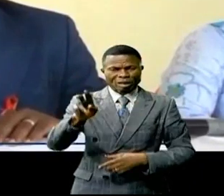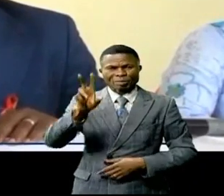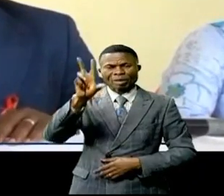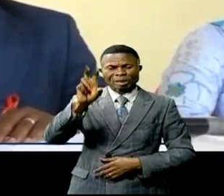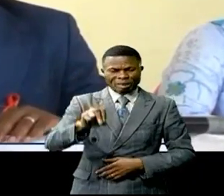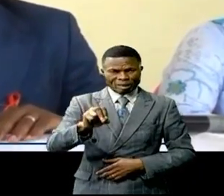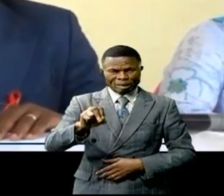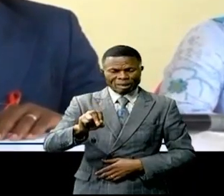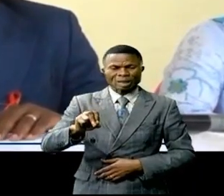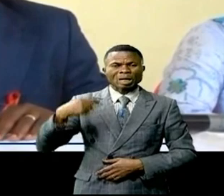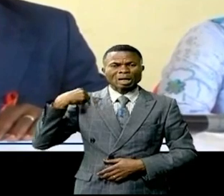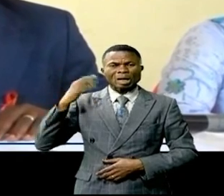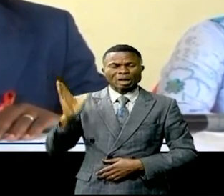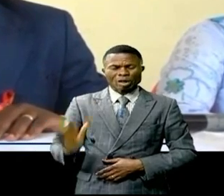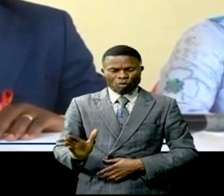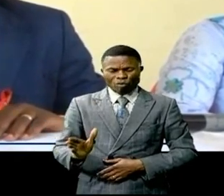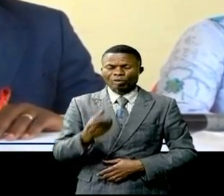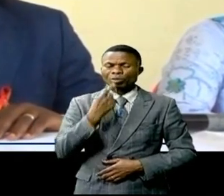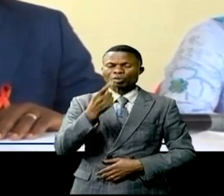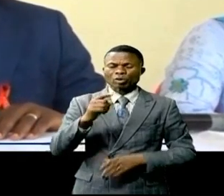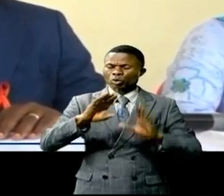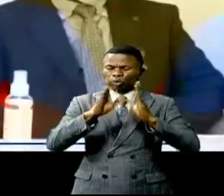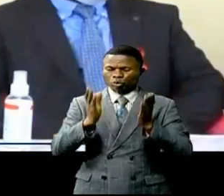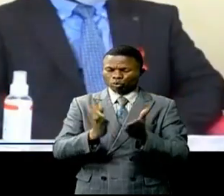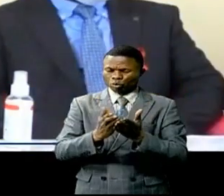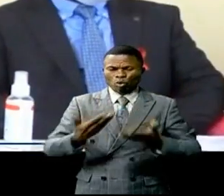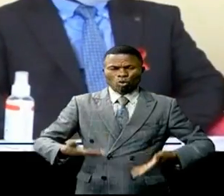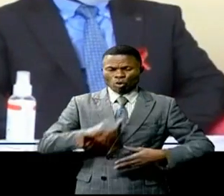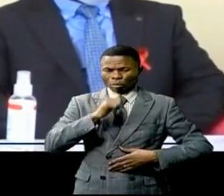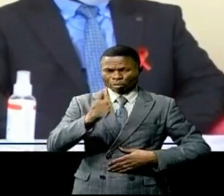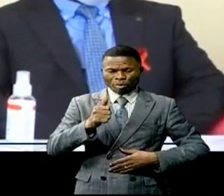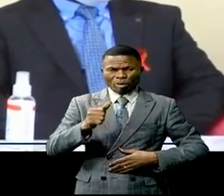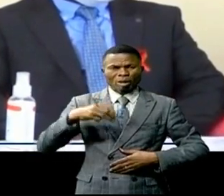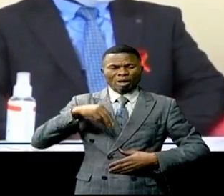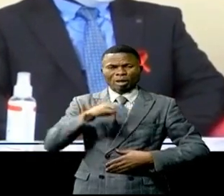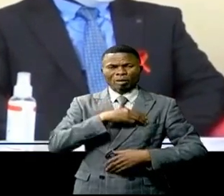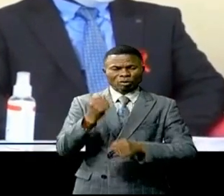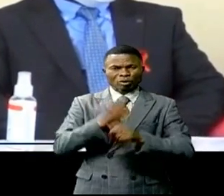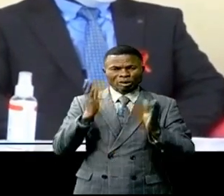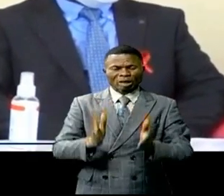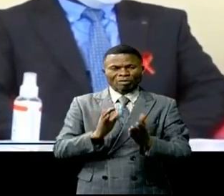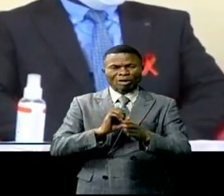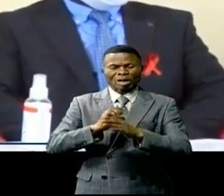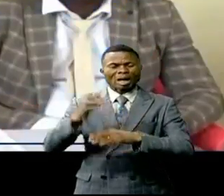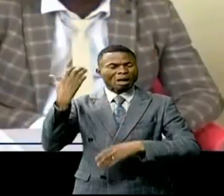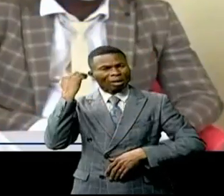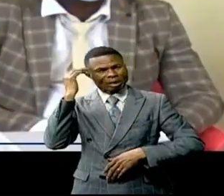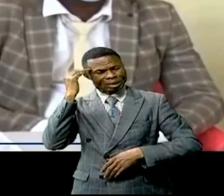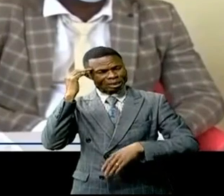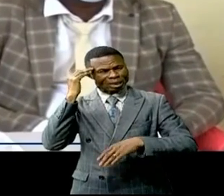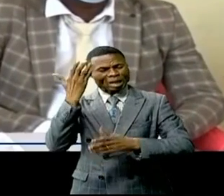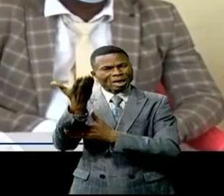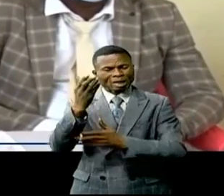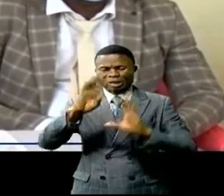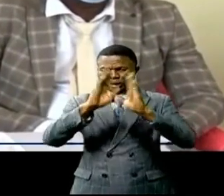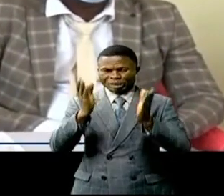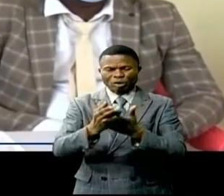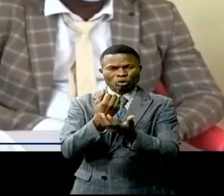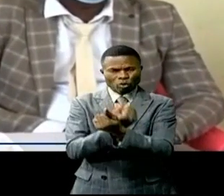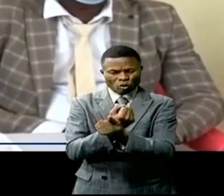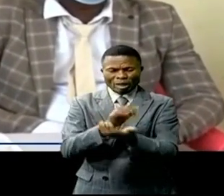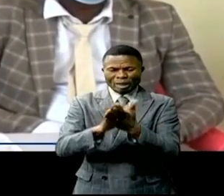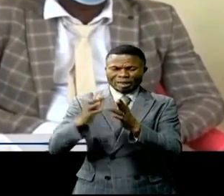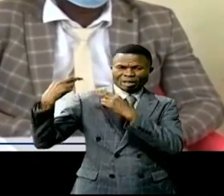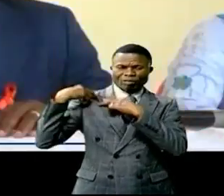Jacques Kiabula-Katwe a dans son mot dit toute son indignation quant au nombre de personnes infectées et a appelé la population à plus de